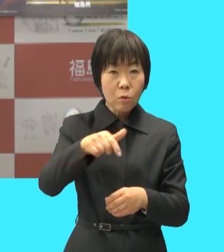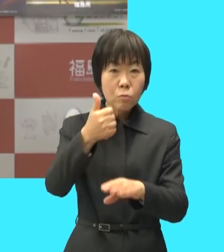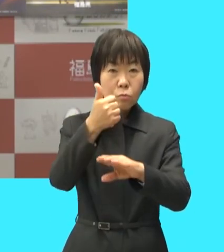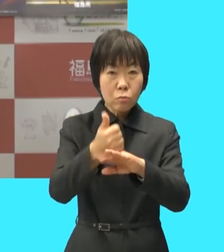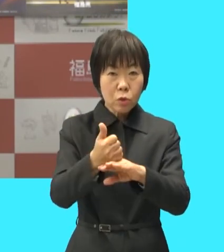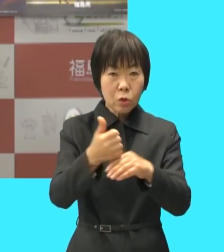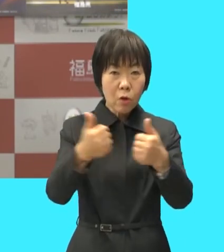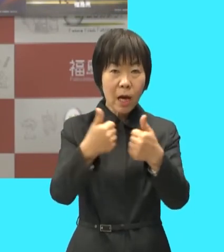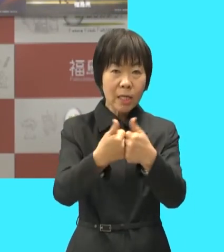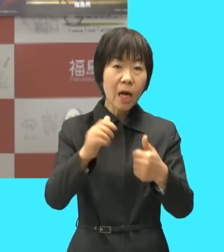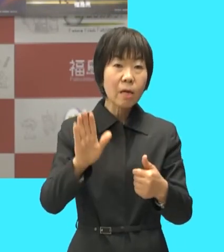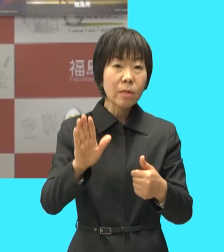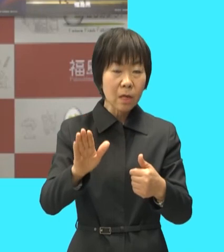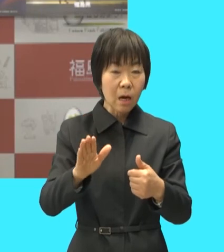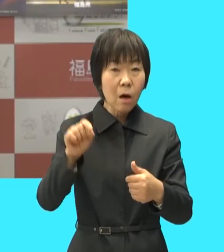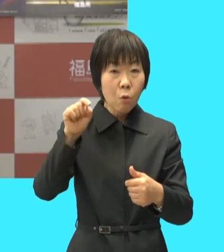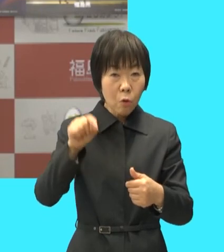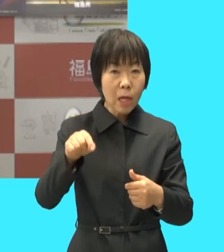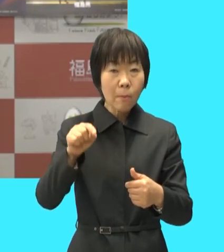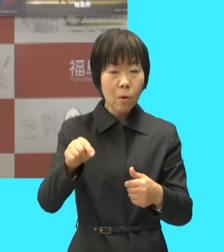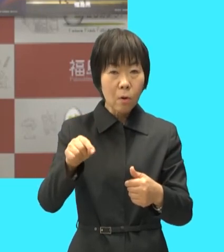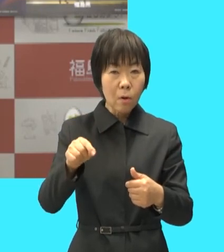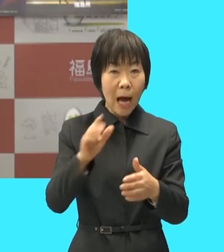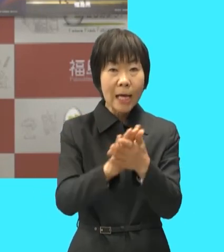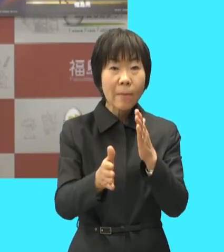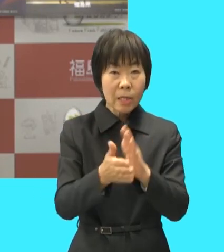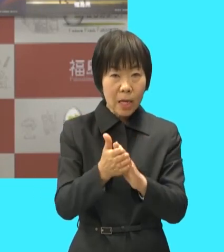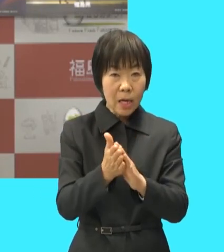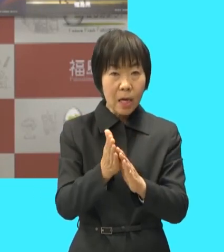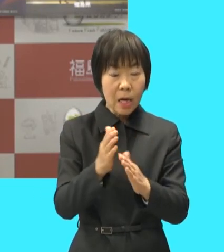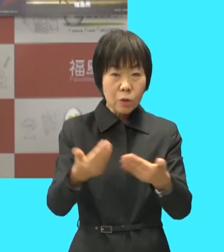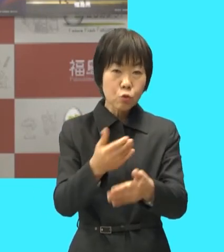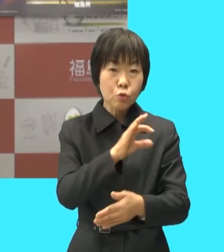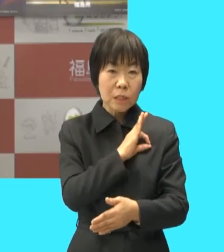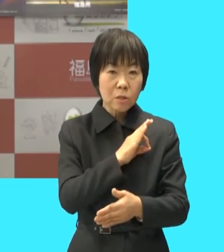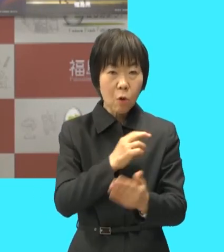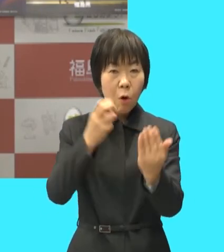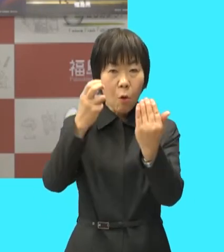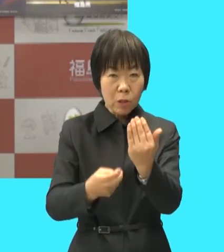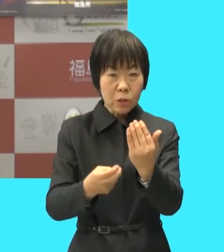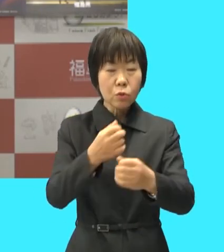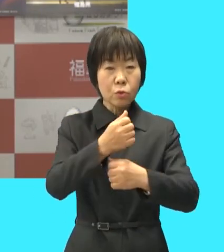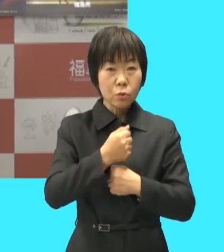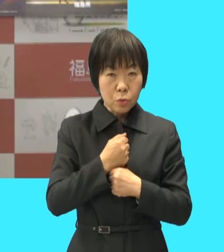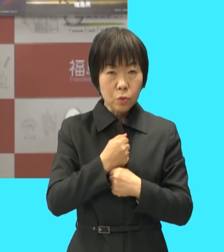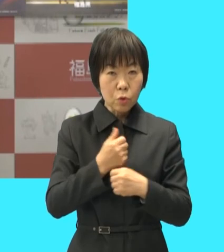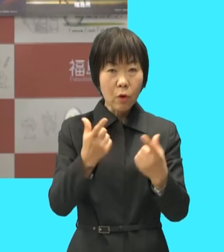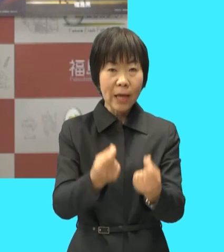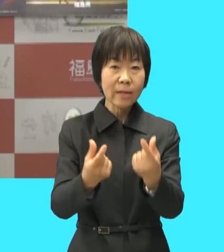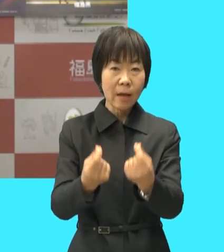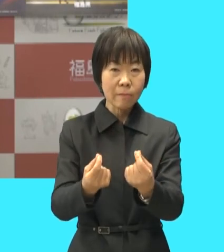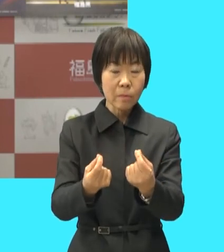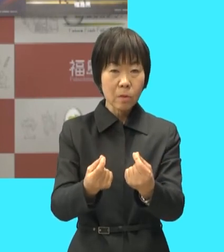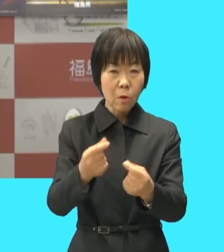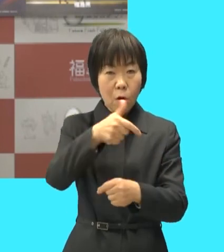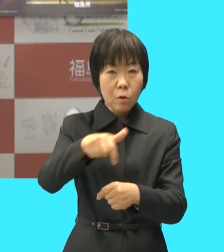を行ったところでございますが、そこにおいても改めて職員のコンプライアンスの徹底ということを各